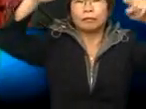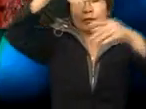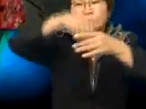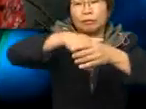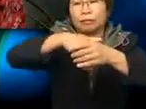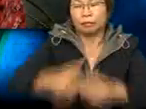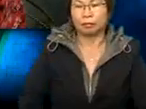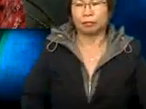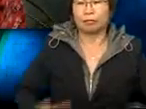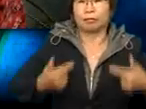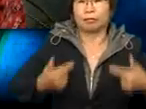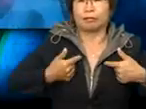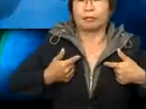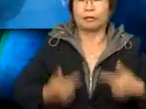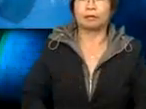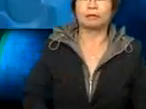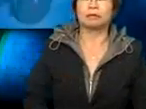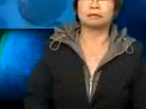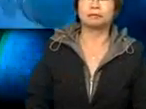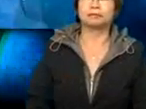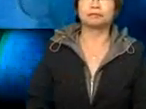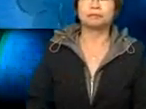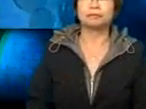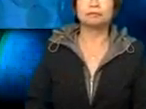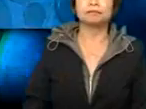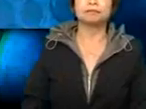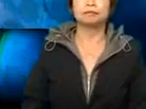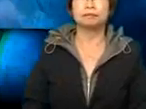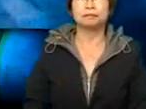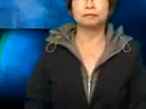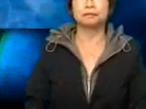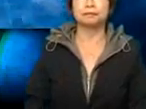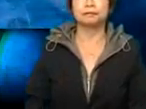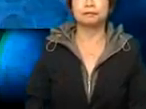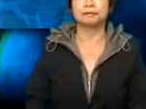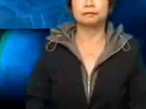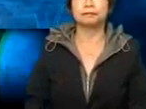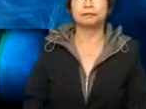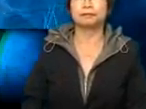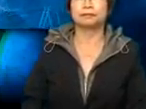dalam kehidupan.